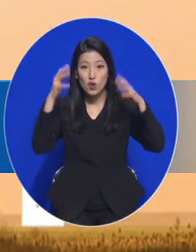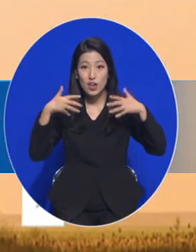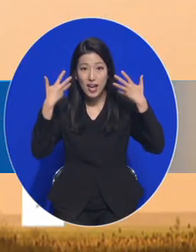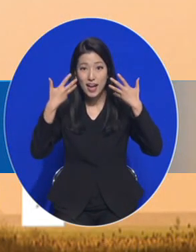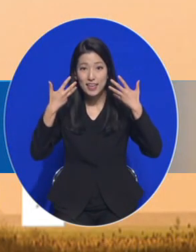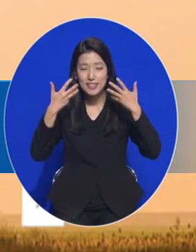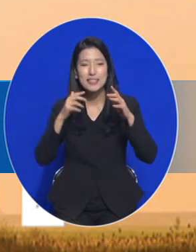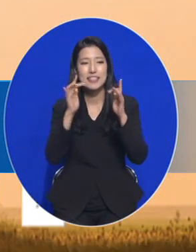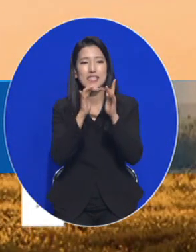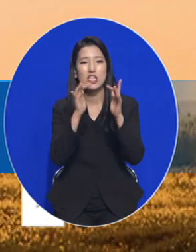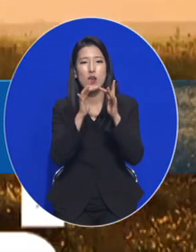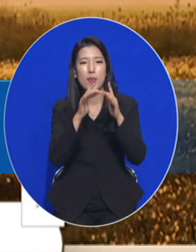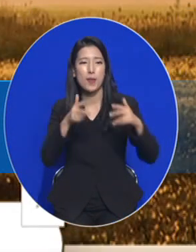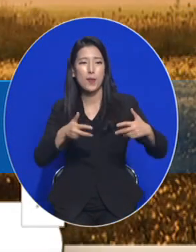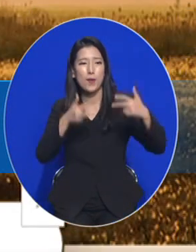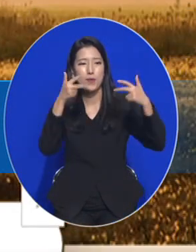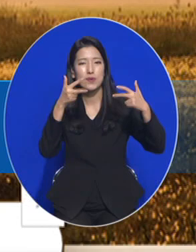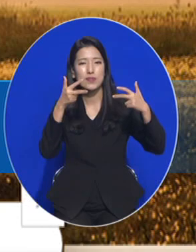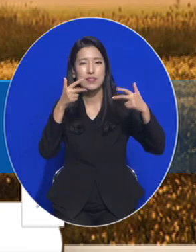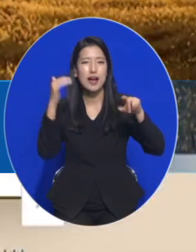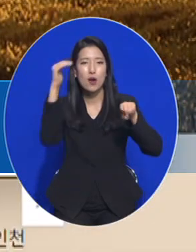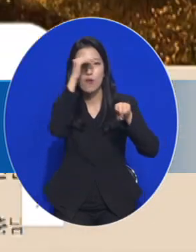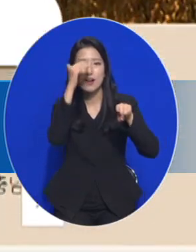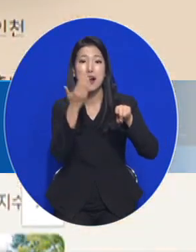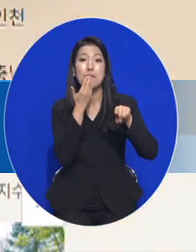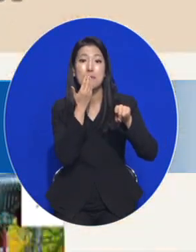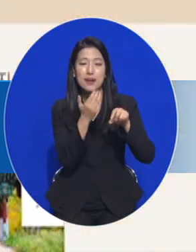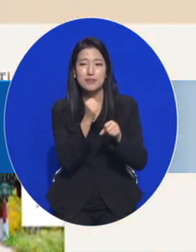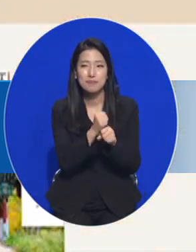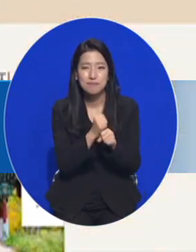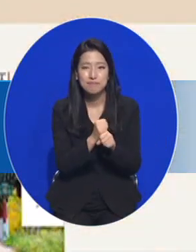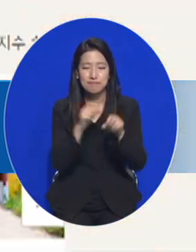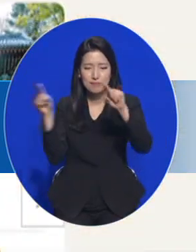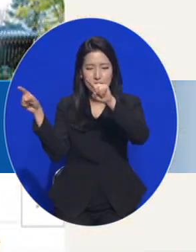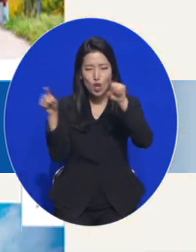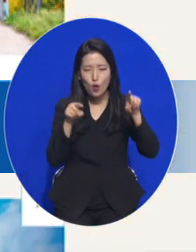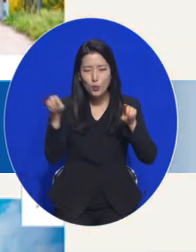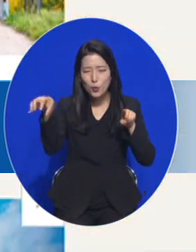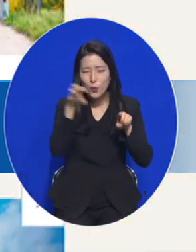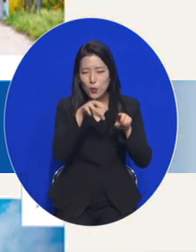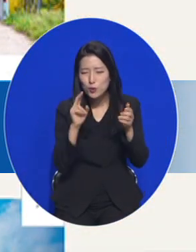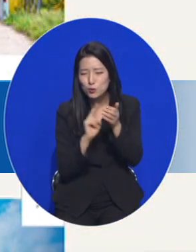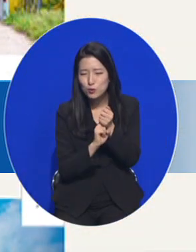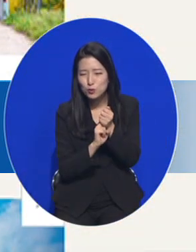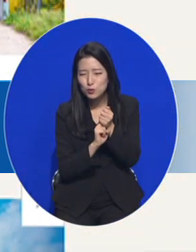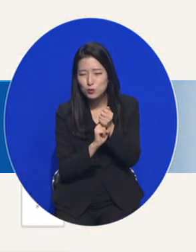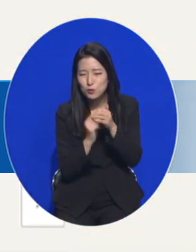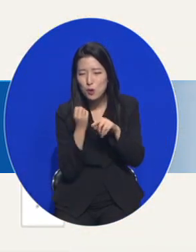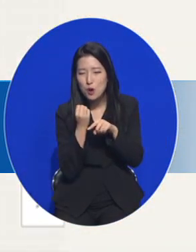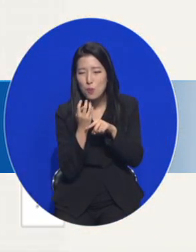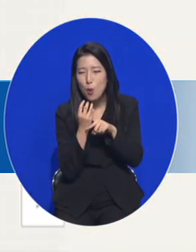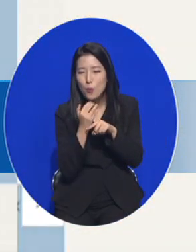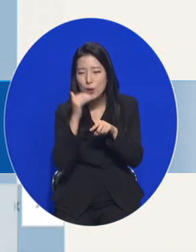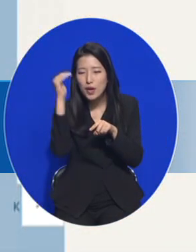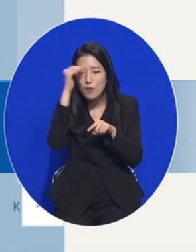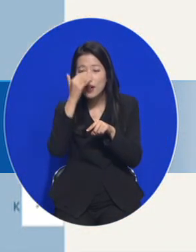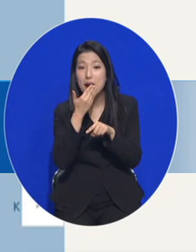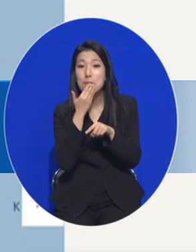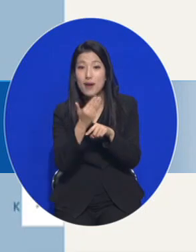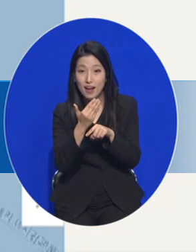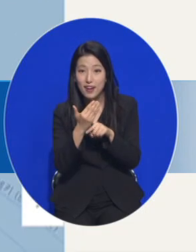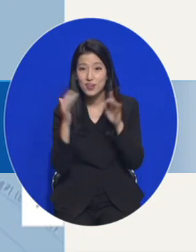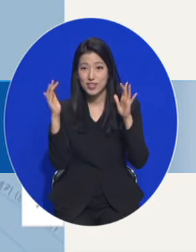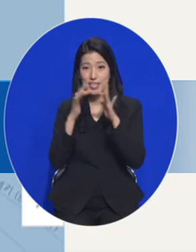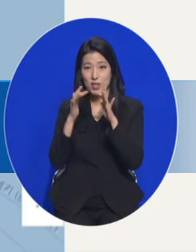100선 을 선정해 홍보에 나섰습니다 대한민국 구석구석 누리집에 안전여행 예 부사 비 스 도 운영하고 관광지의